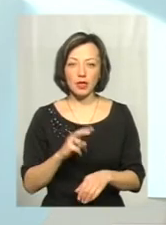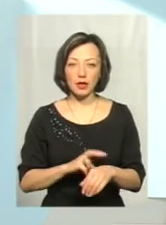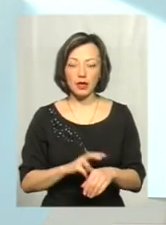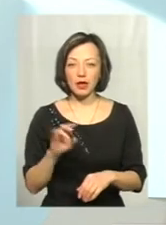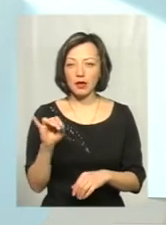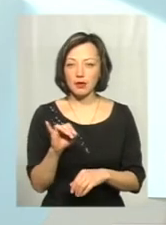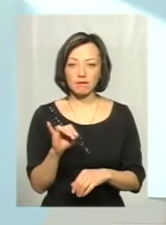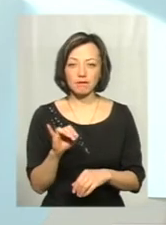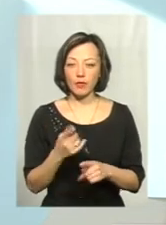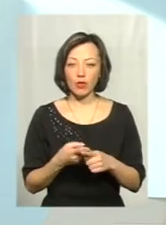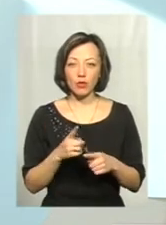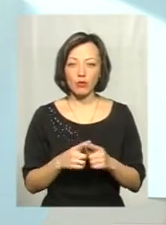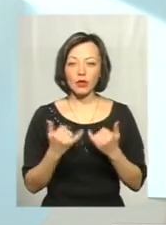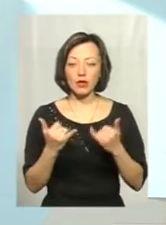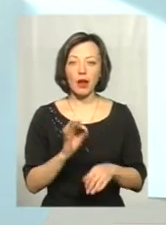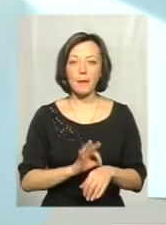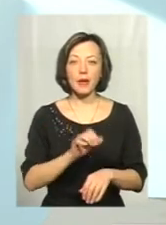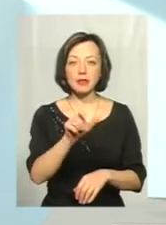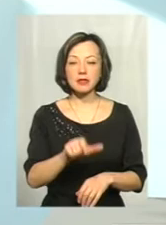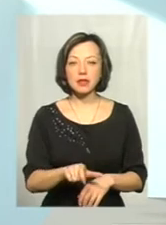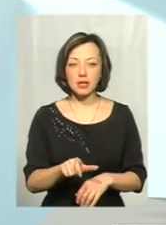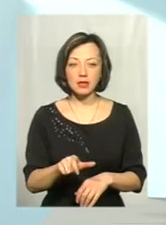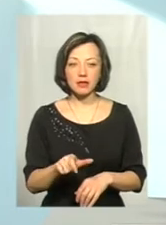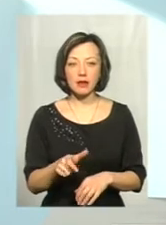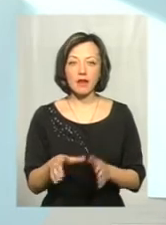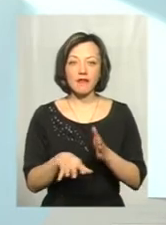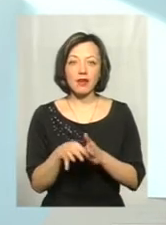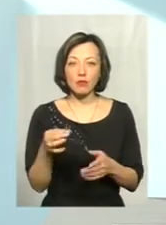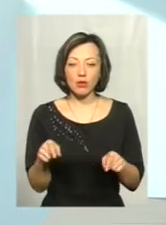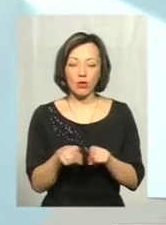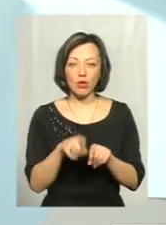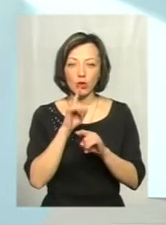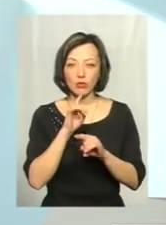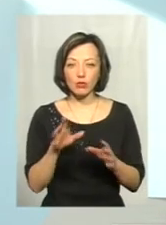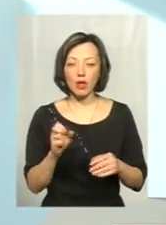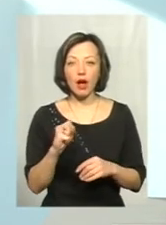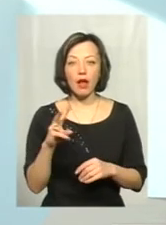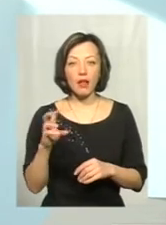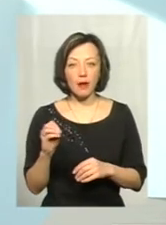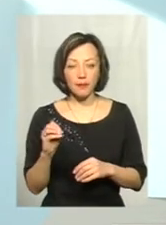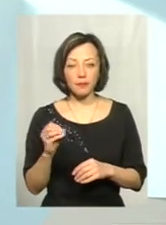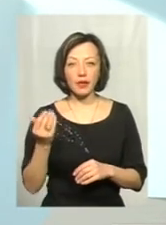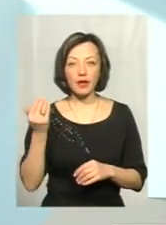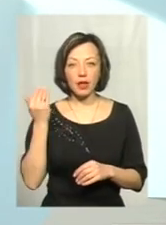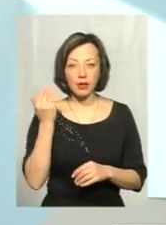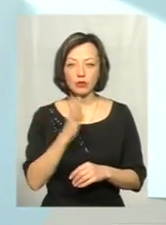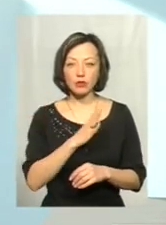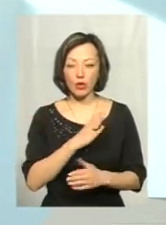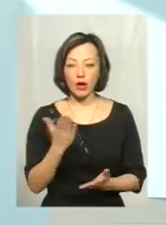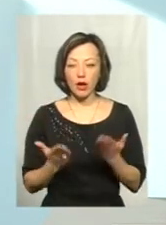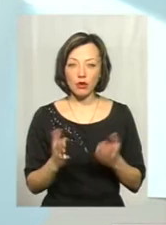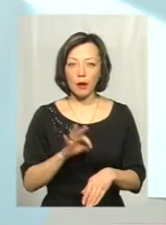і тому, власне, для пацієнта, і вибору як такого не буде. Але раніше було, що якщо